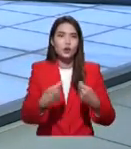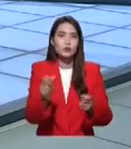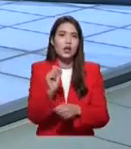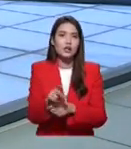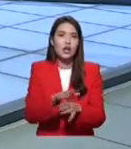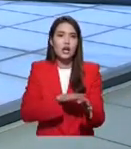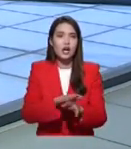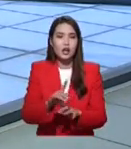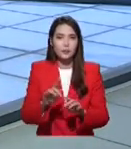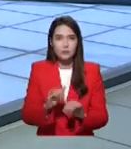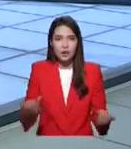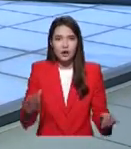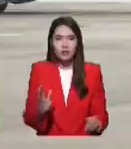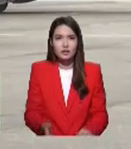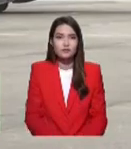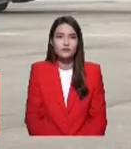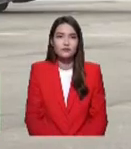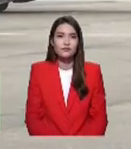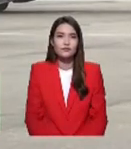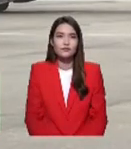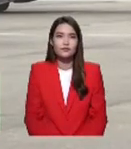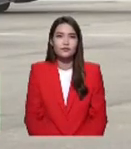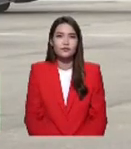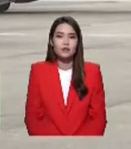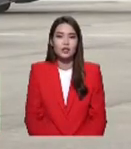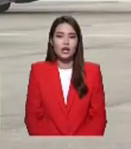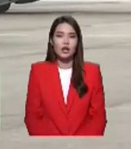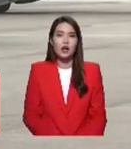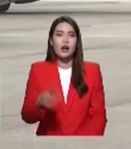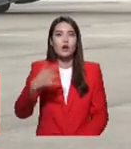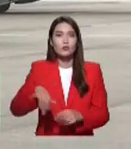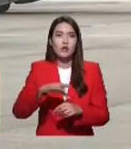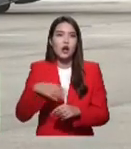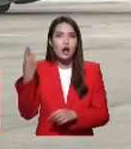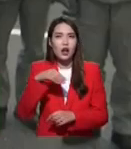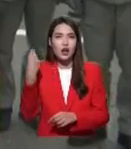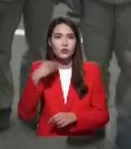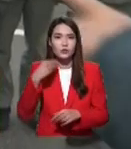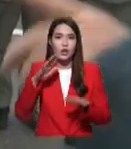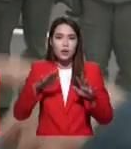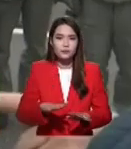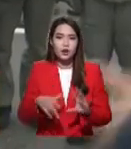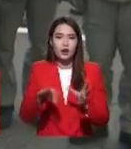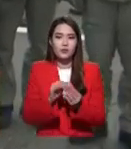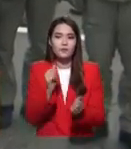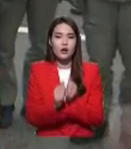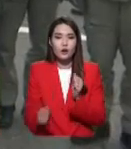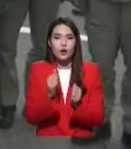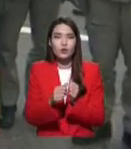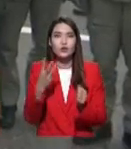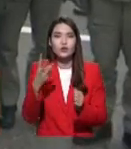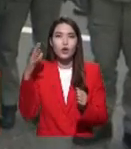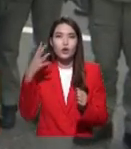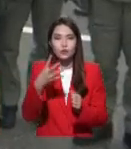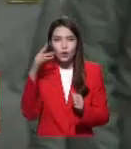тапсырмасы аясында жүзеге асуда. Ақтөбе әскери институтының авиапаркінде бұған дейін Ми-8, 8-тік ұшағы және 4 ұшақ